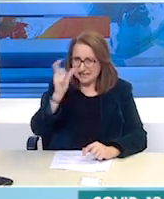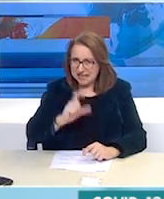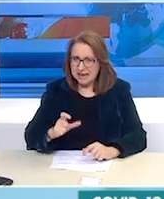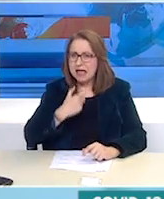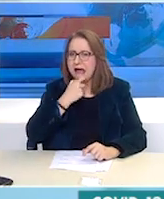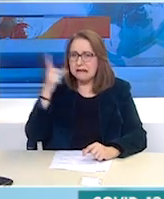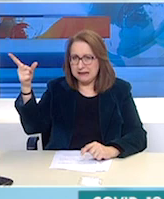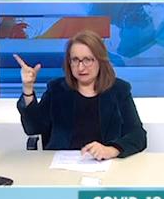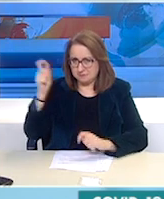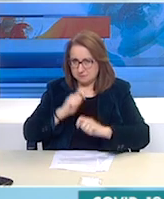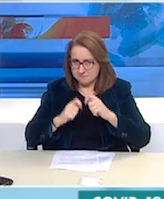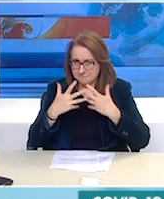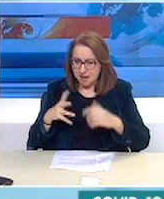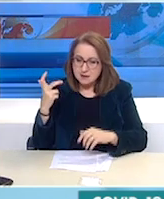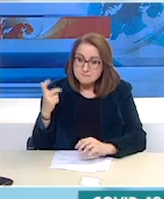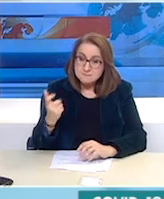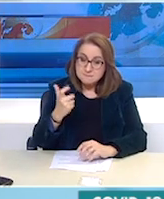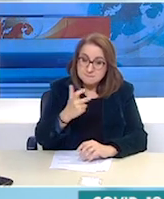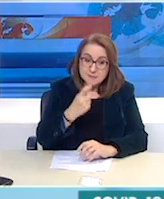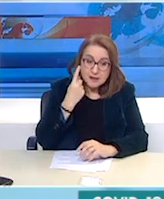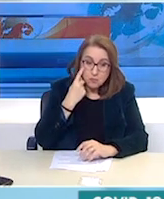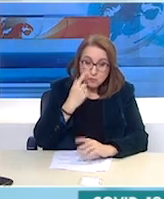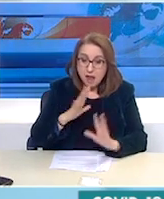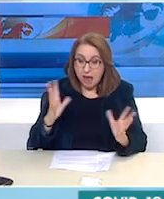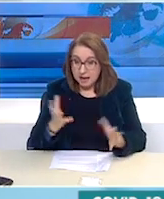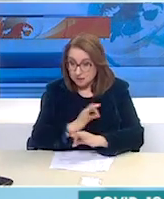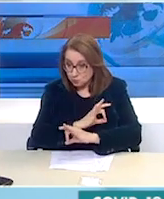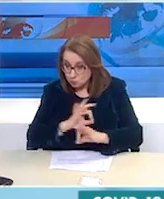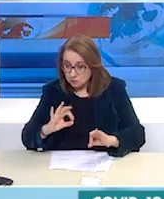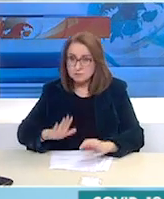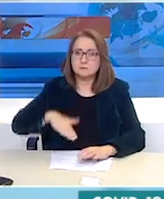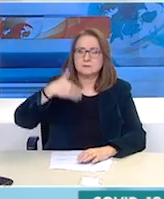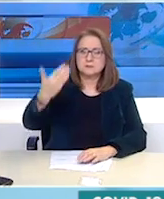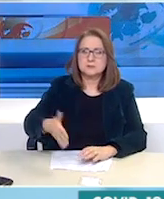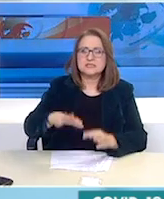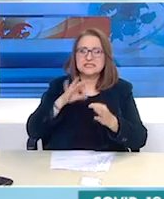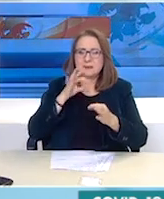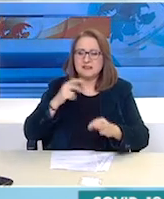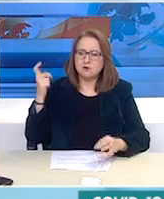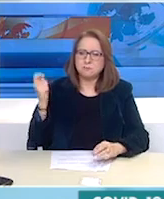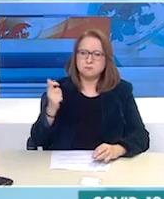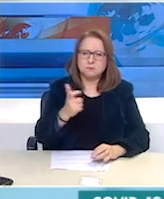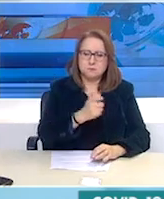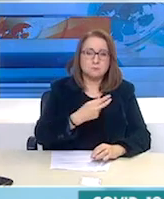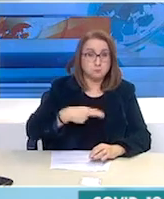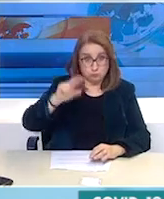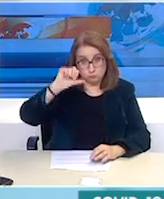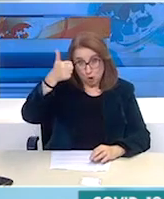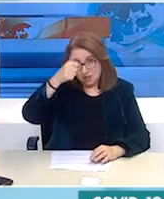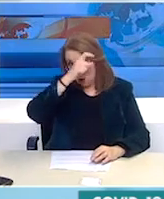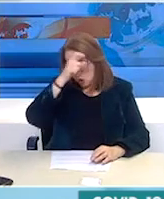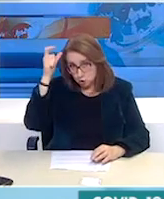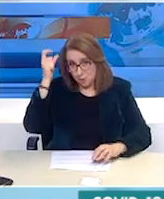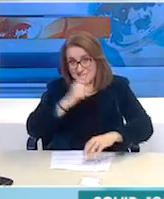του Σεπτέμβριο να ξεκινήσει η χορήγηση, εφόσον εγκριθεί, καταρχήν σε νοσηλευτικό προσωπικό και σώματα ασφαλείας. Τι γνωρίζετε για την προσπάθεια